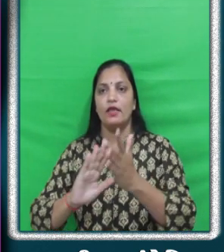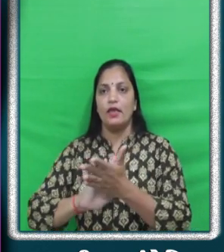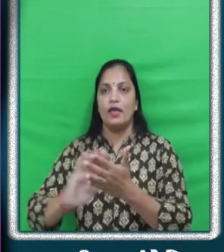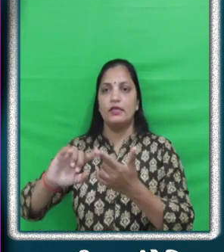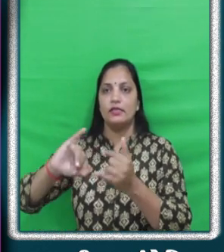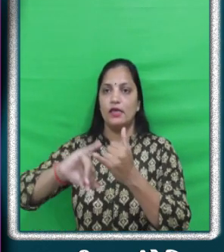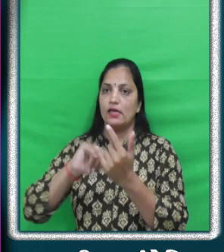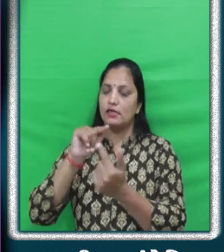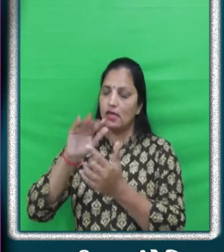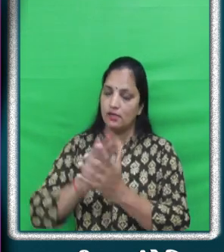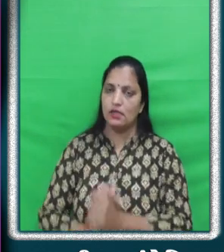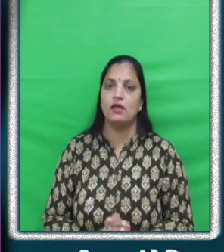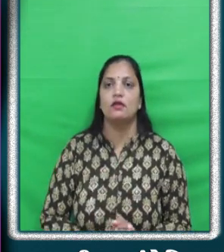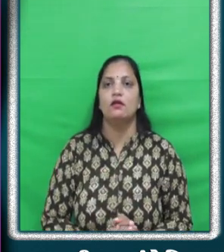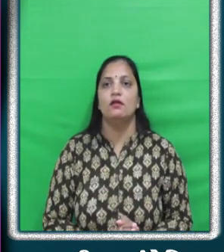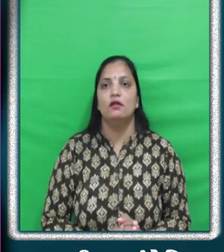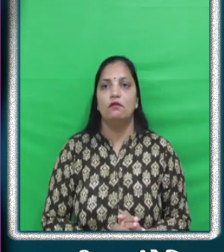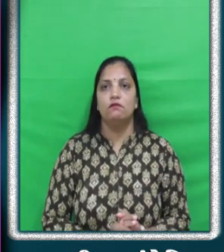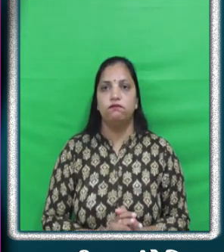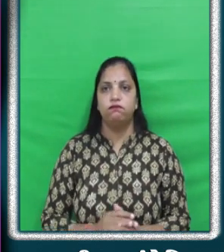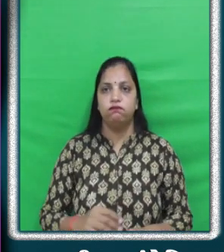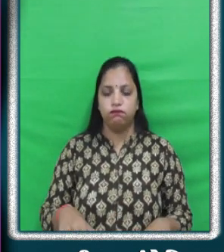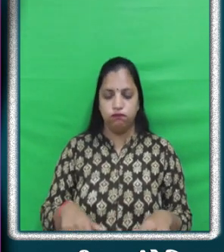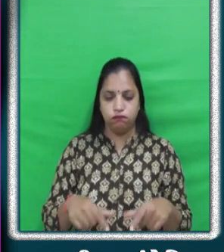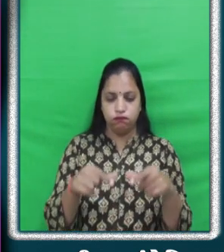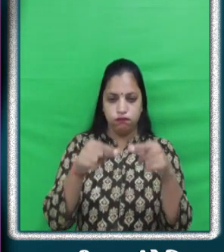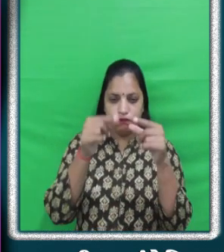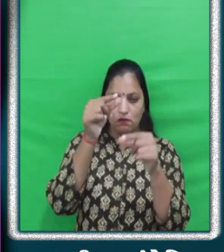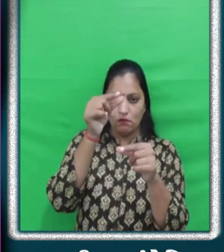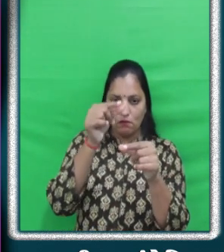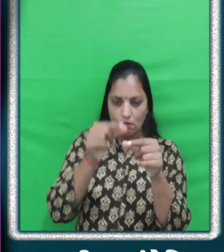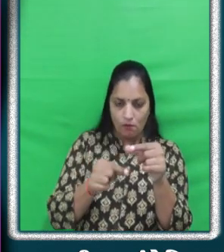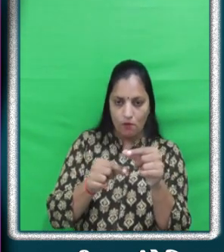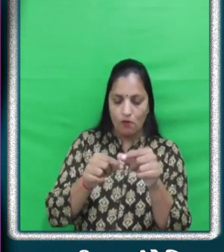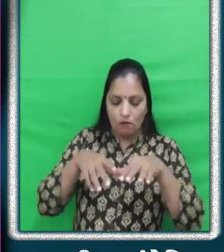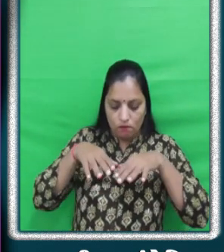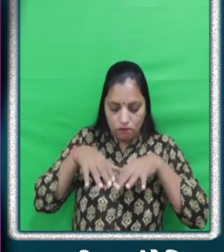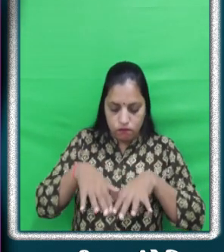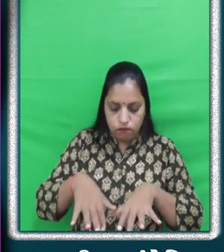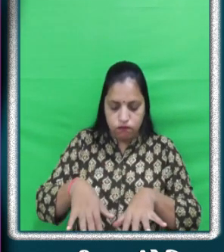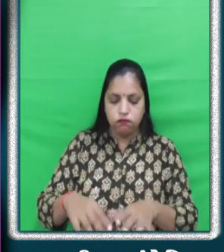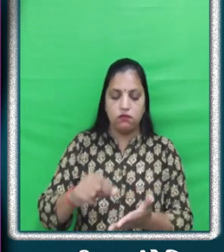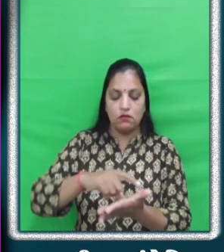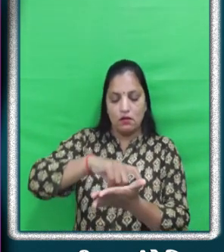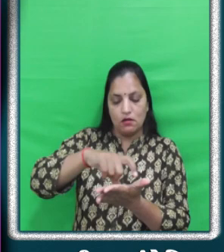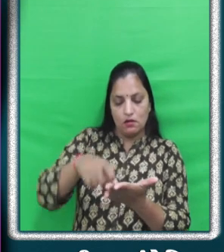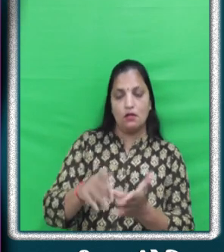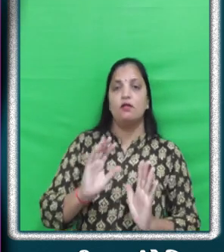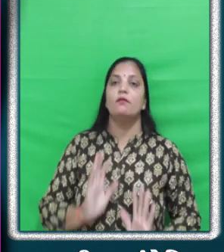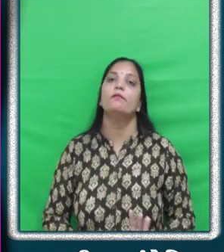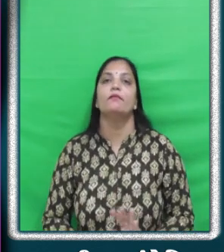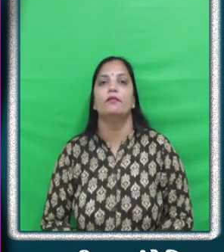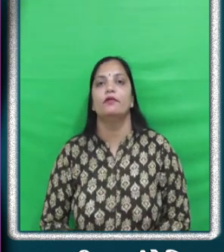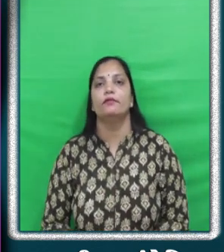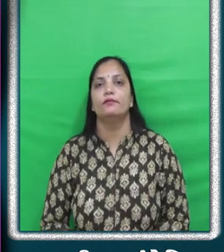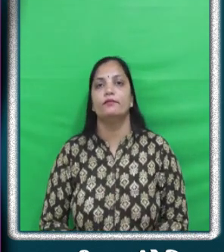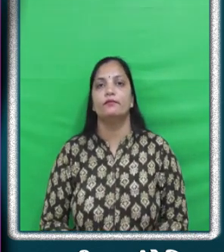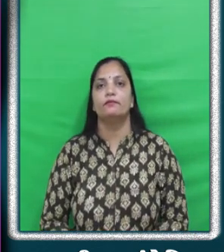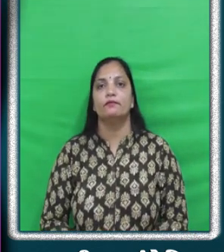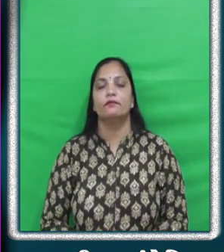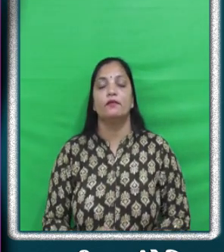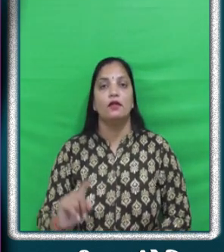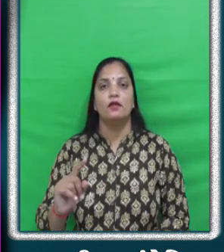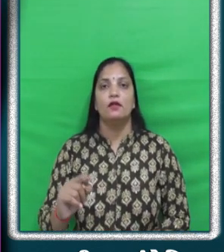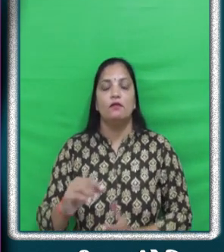સરસ, વિદ્યાર્થી મિત્રો મૂળ, પ્રકાંડ અને પર્ણ વનસ્પતિની અંદર ત્રણ અંગો આવેલા છે, મૂળ, પ્રકાંડ અને